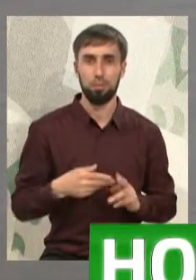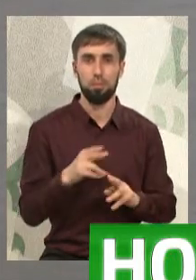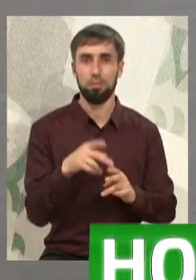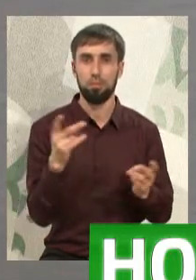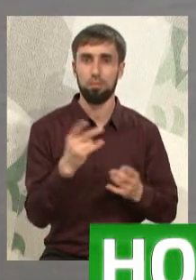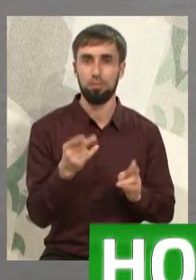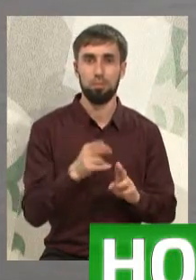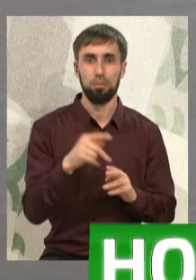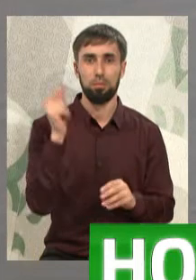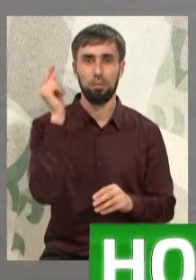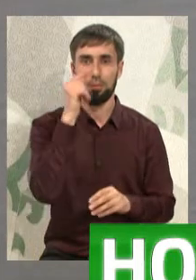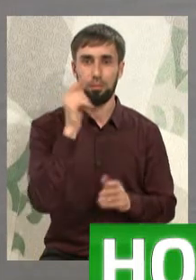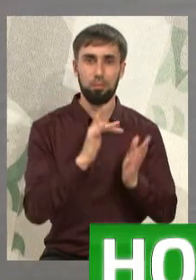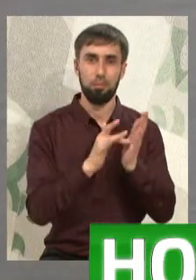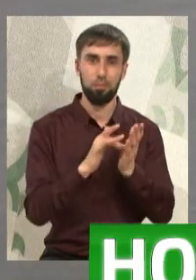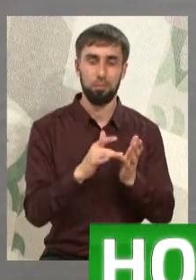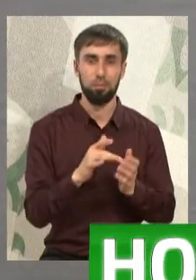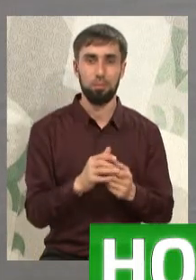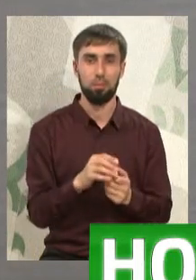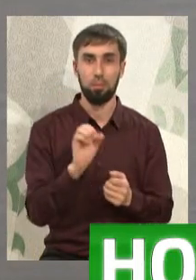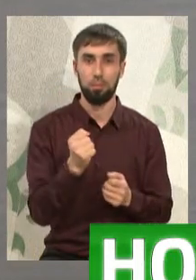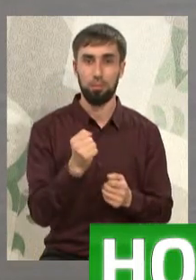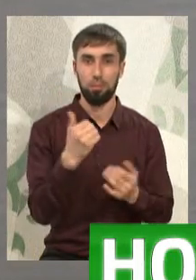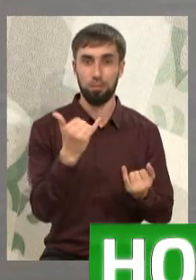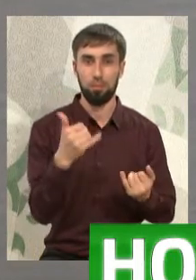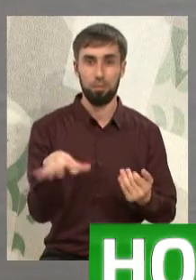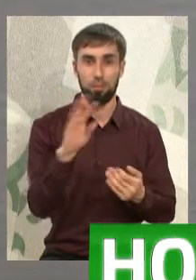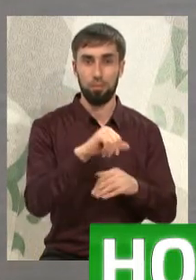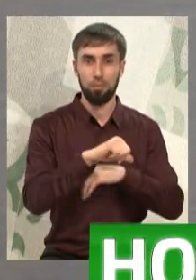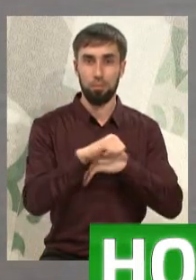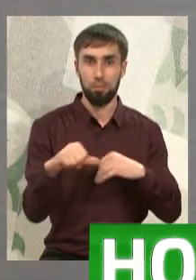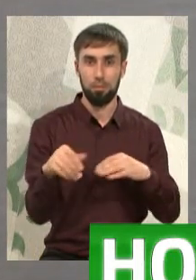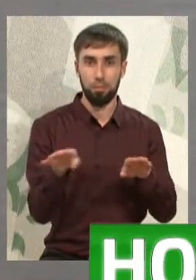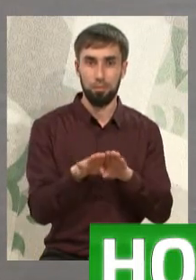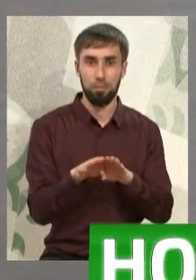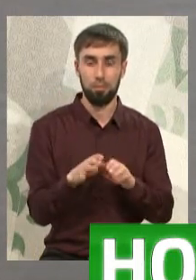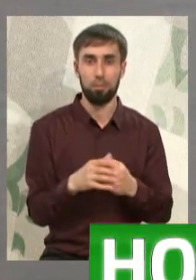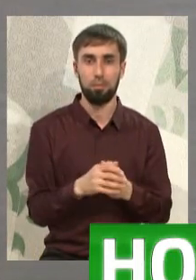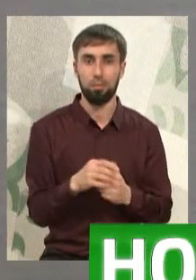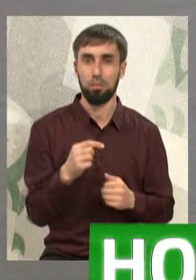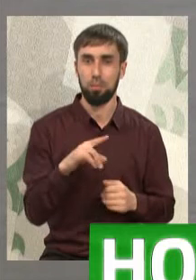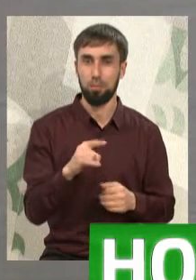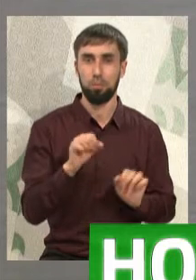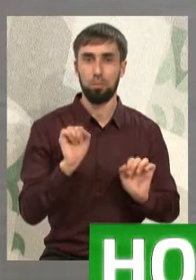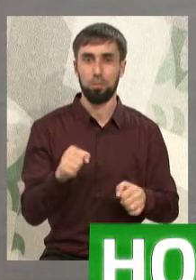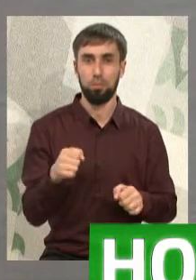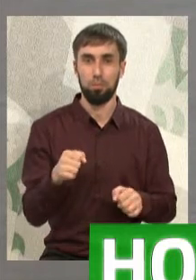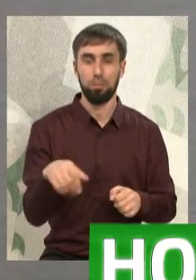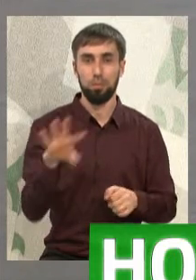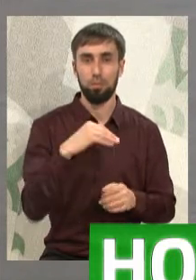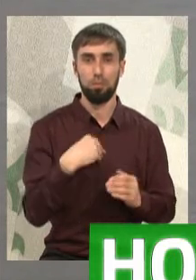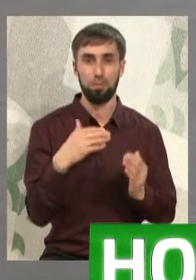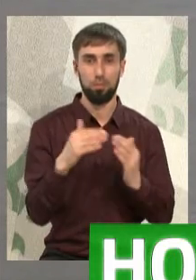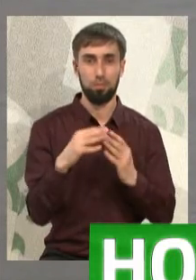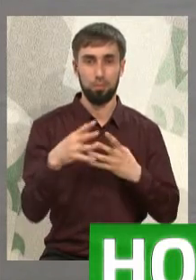действительно настоящий кайф. А поскольку сейчас закрыли границы, мы можем остаться